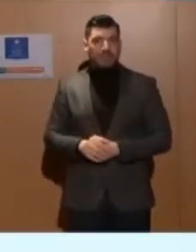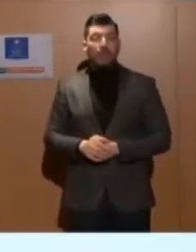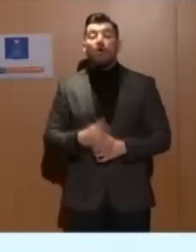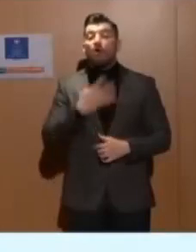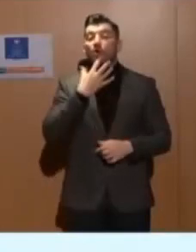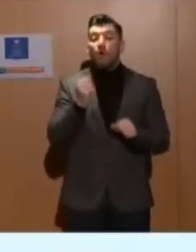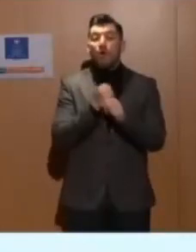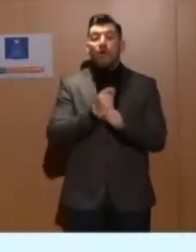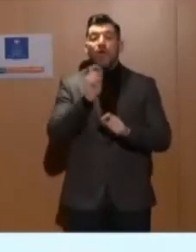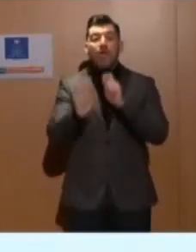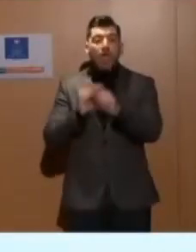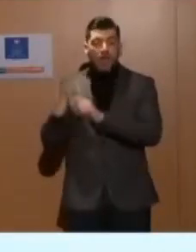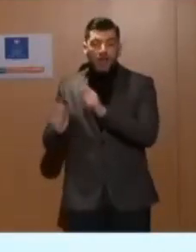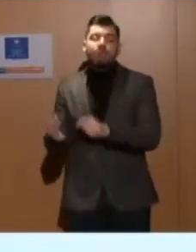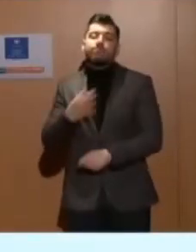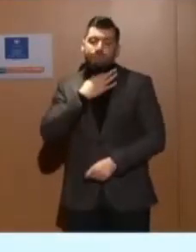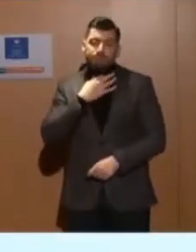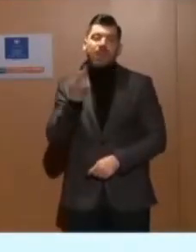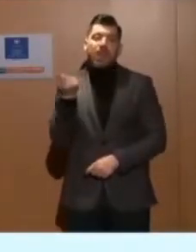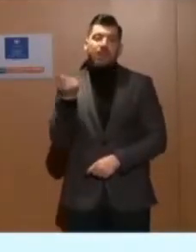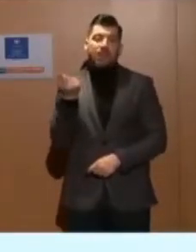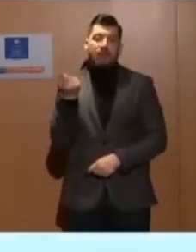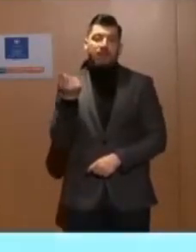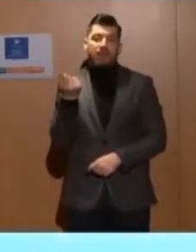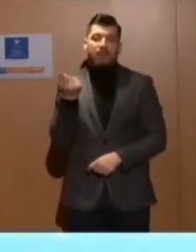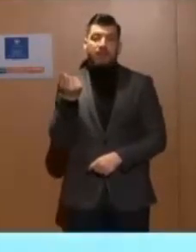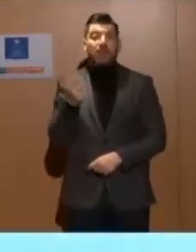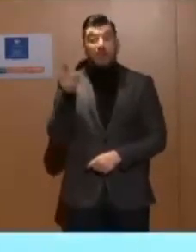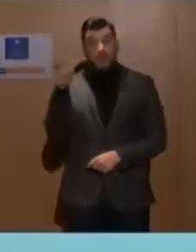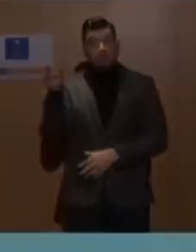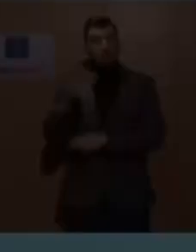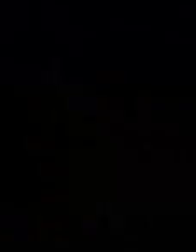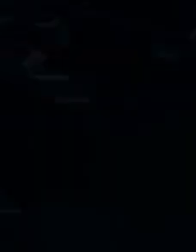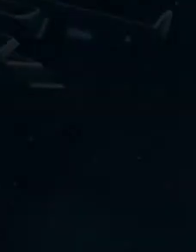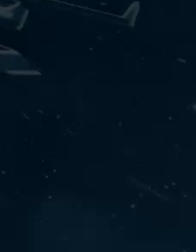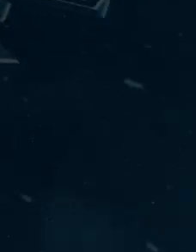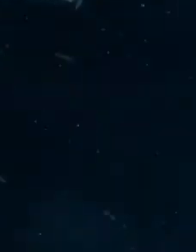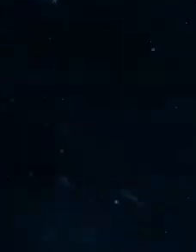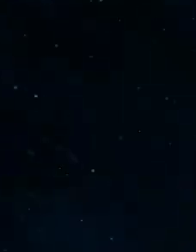χρειάζονται πόροι. Και οφείλω να πω ότι αυτό, σύμφωνα και με αυτά που ακούστηκαν, έγινε.